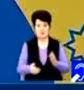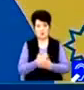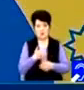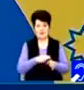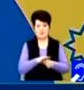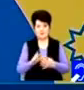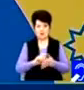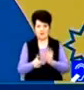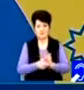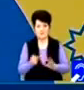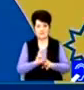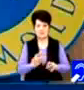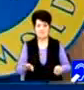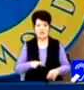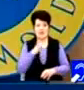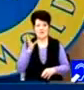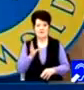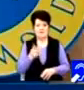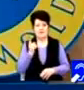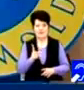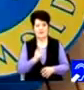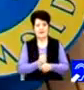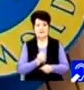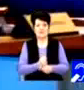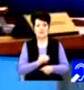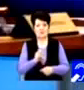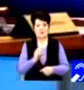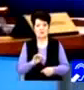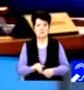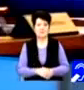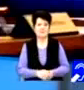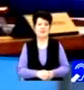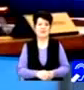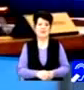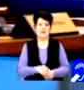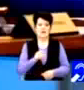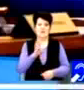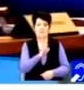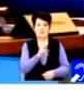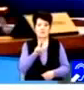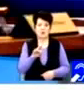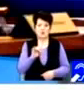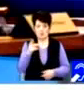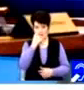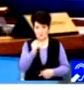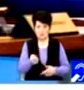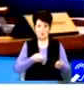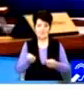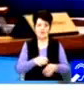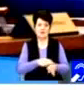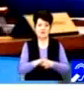executiv cabinetul de miniștri va fi în exercițiu Vlad plahotniuc anunță iar guvernul